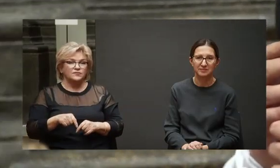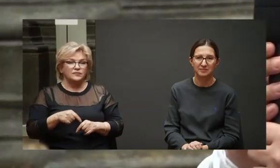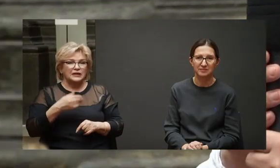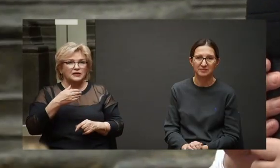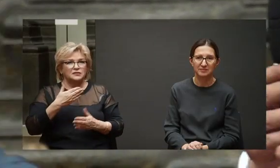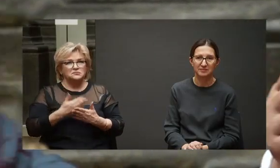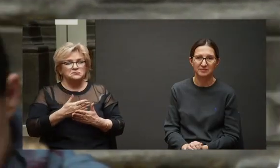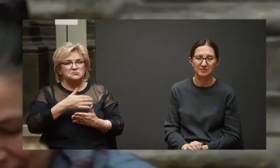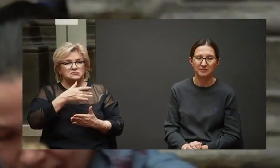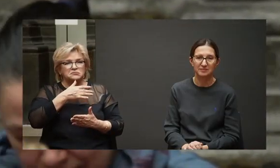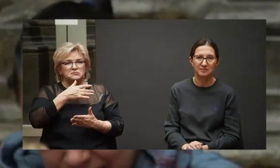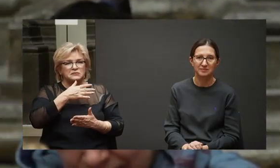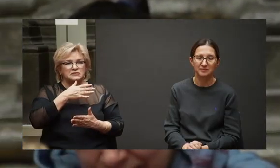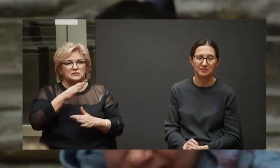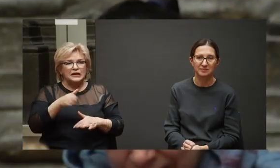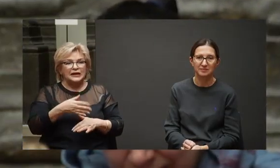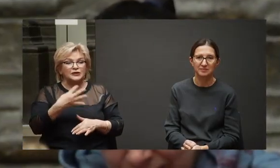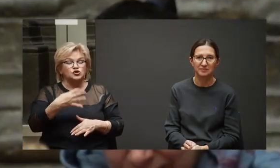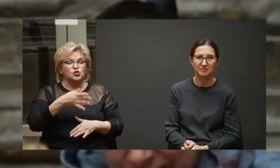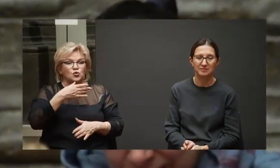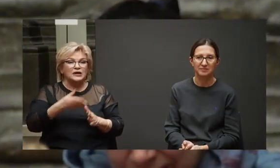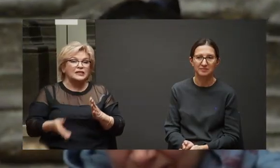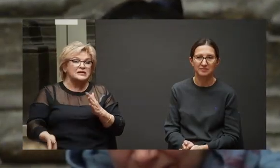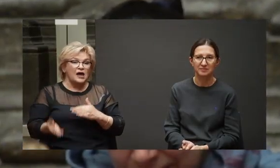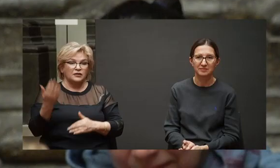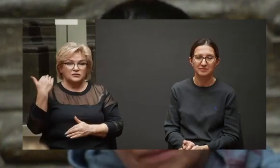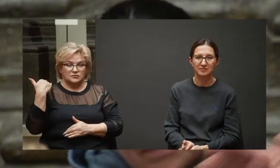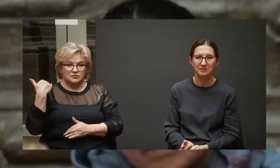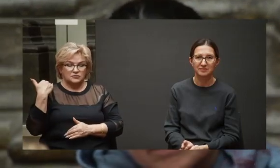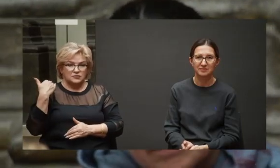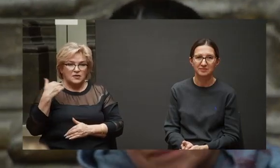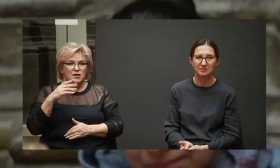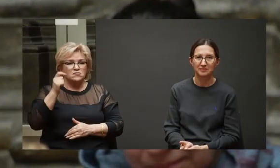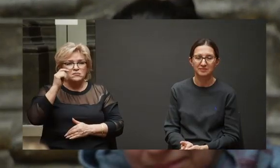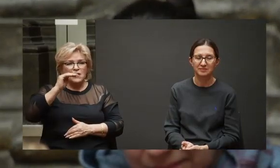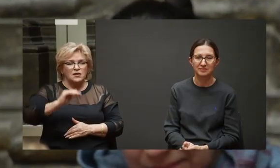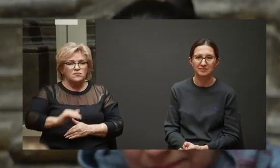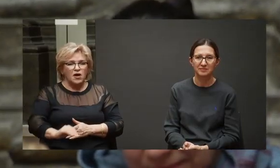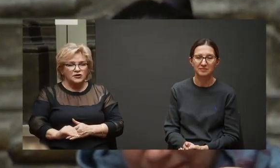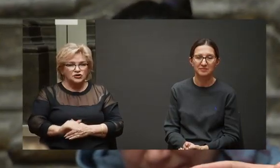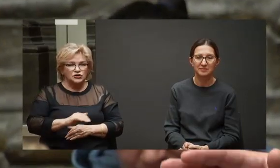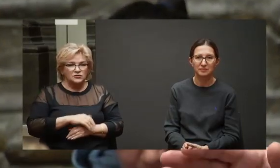лет 40 назад, маленьким мальчиком,